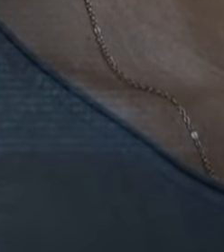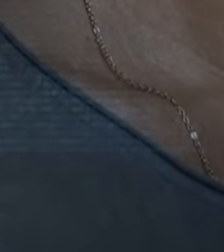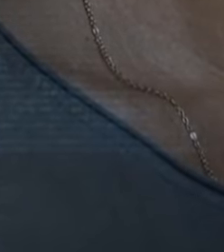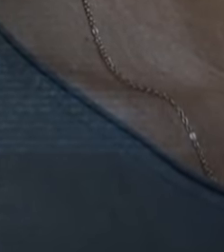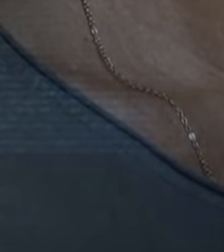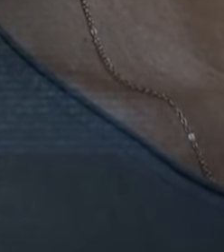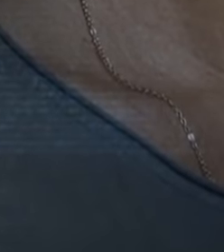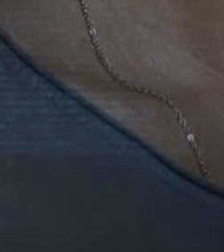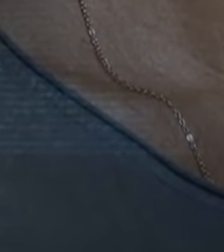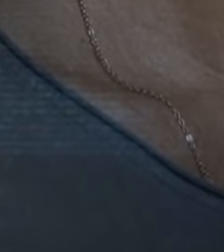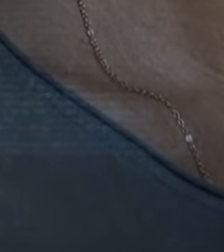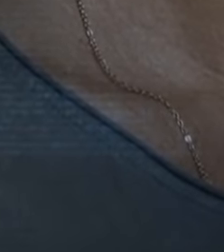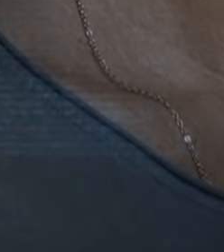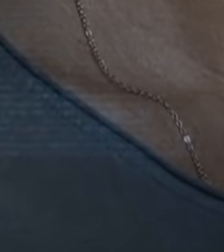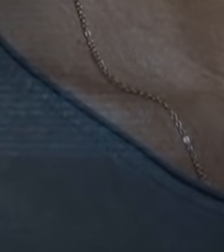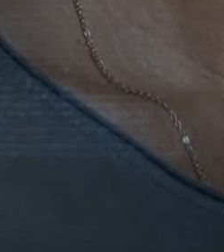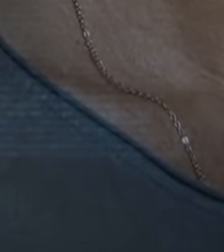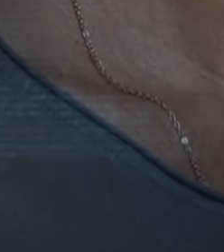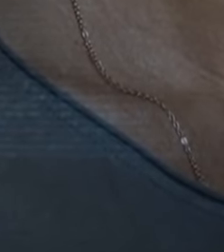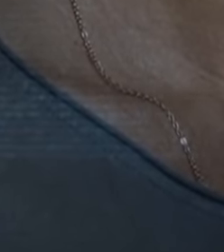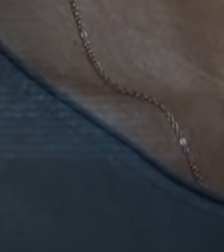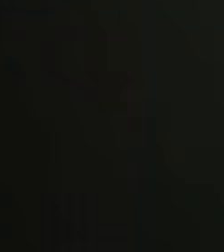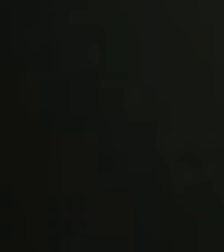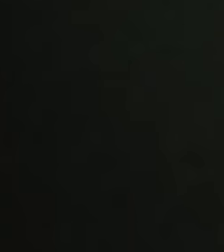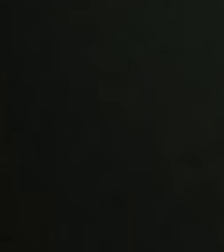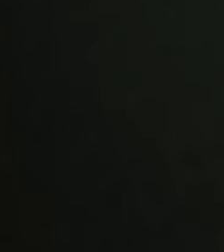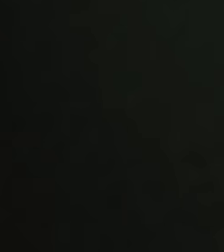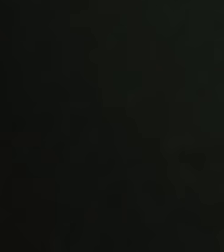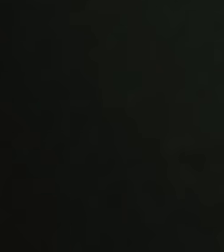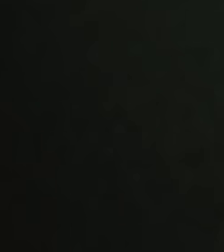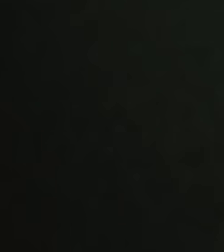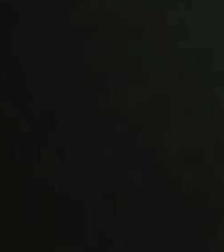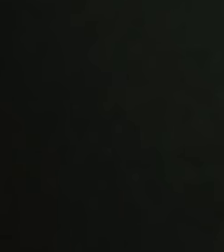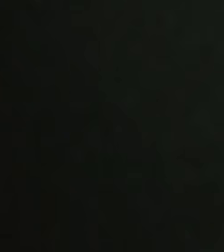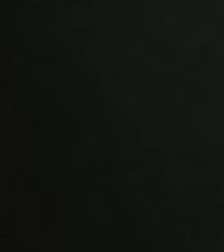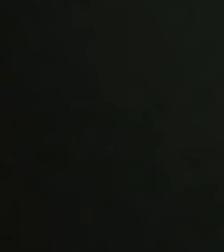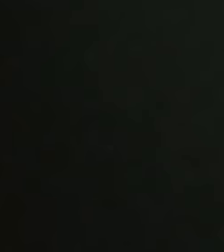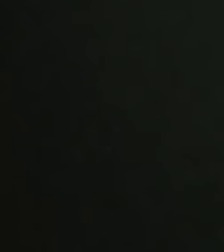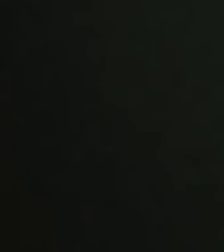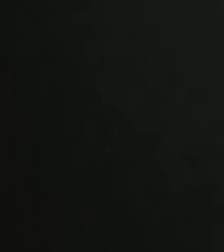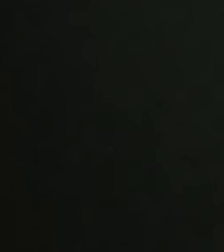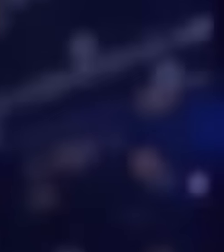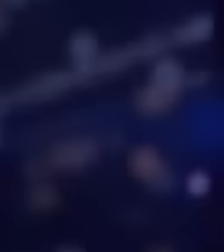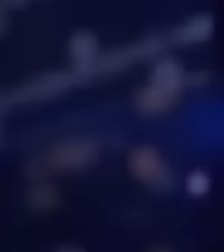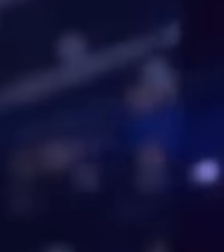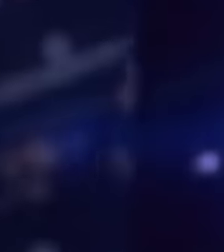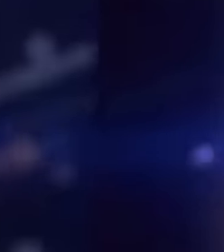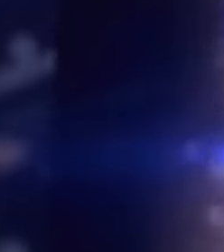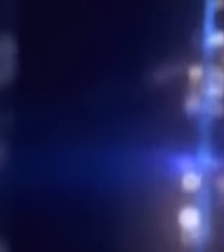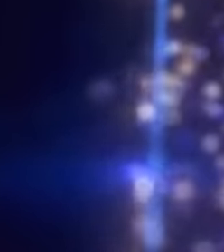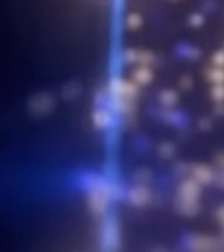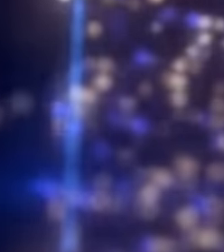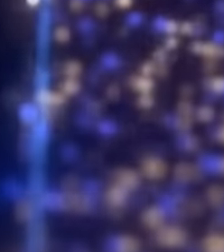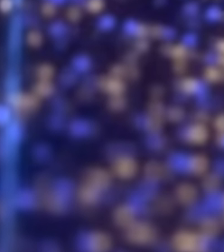שעת אפס, סדרה חדשה, שני, אחרי חדשות הערב. תעשו אחת ועוד אחת, כאן 11.